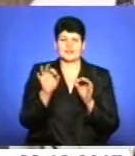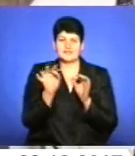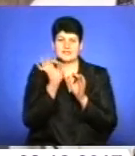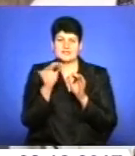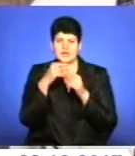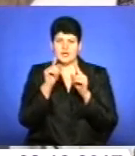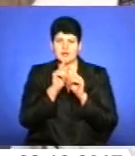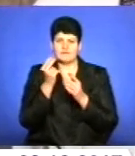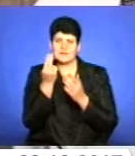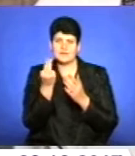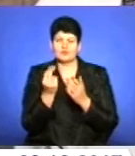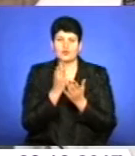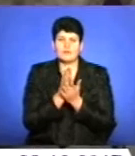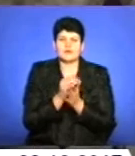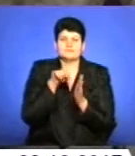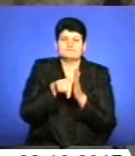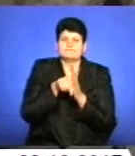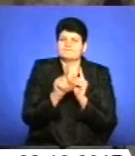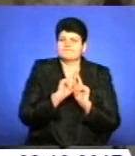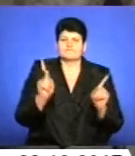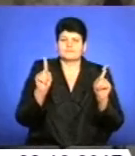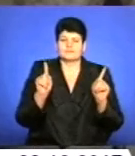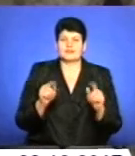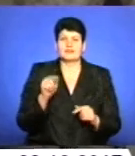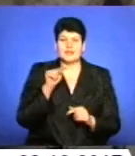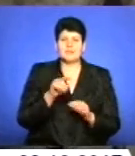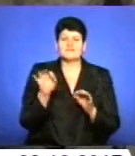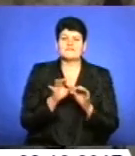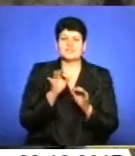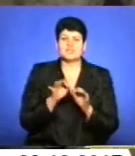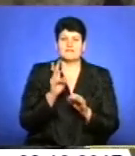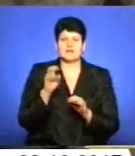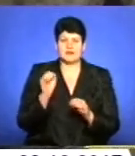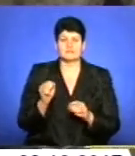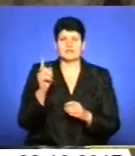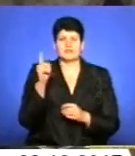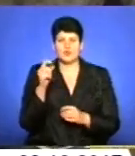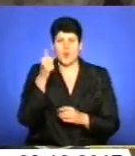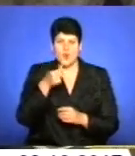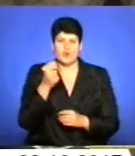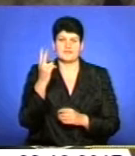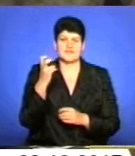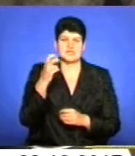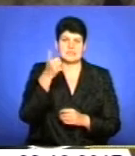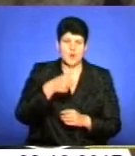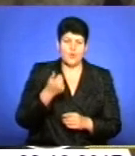своїй основі певний символ. Тими вишиванками, які залишилися столітні, 200 років,